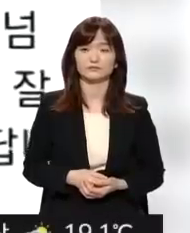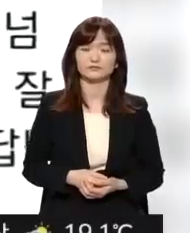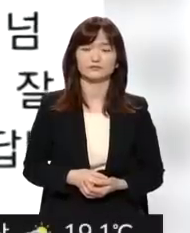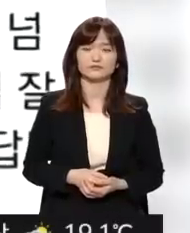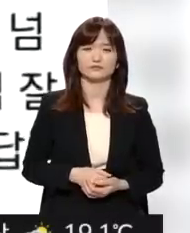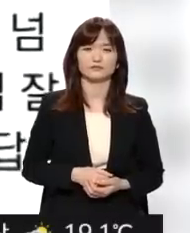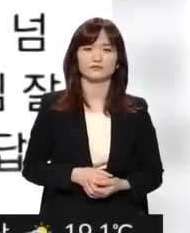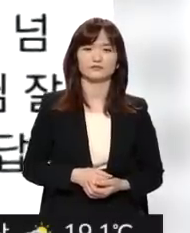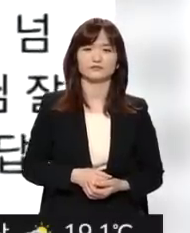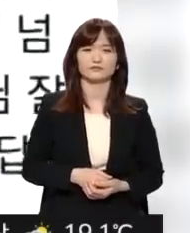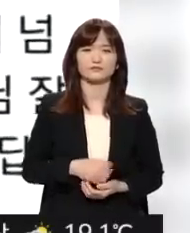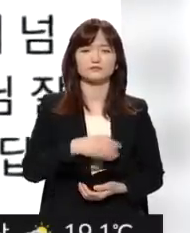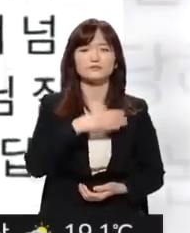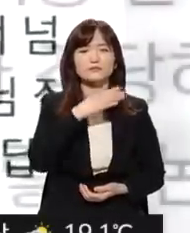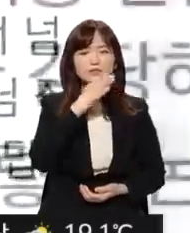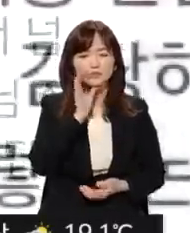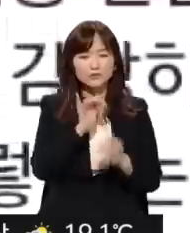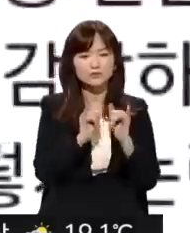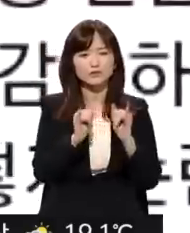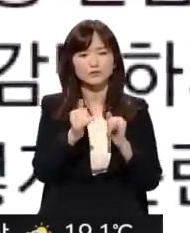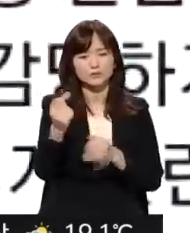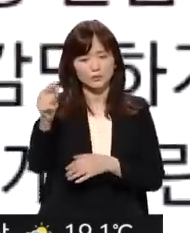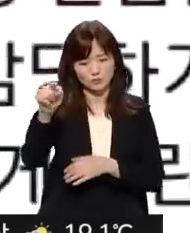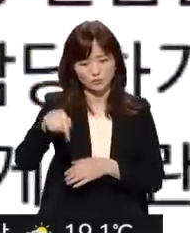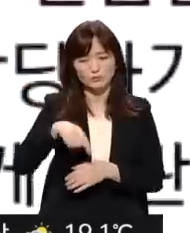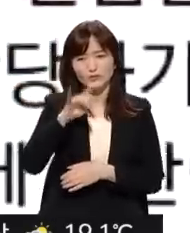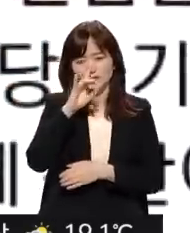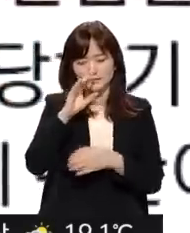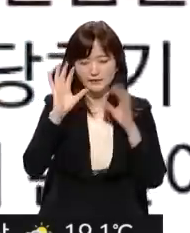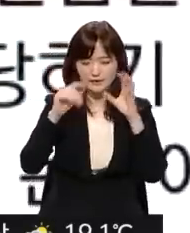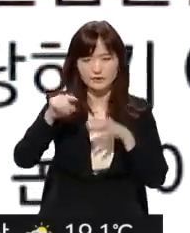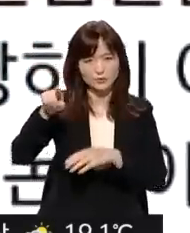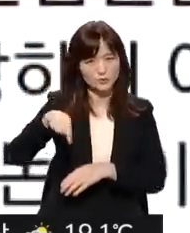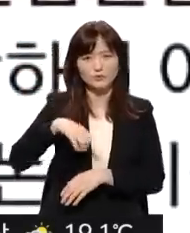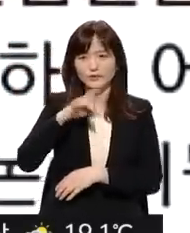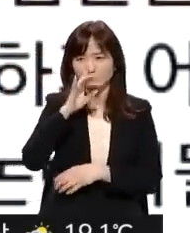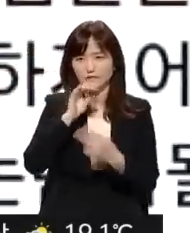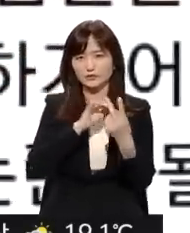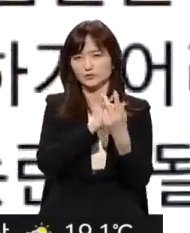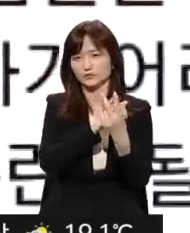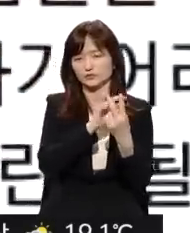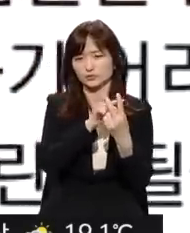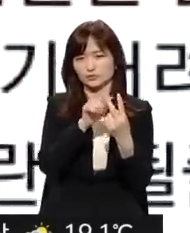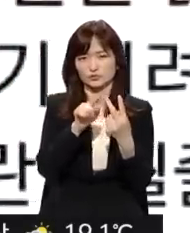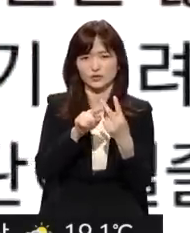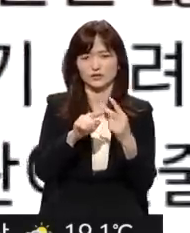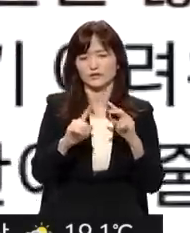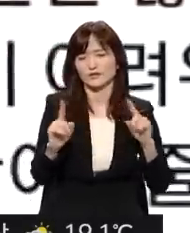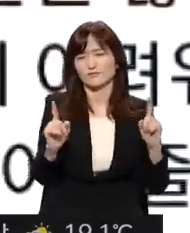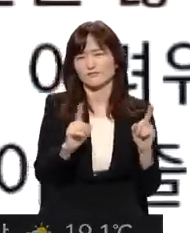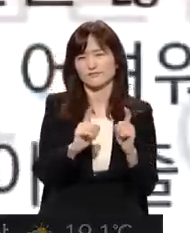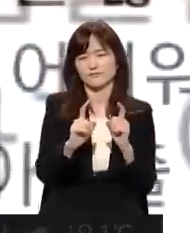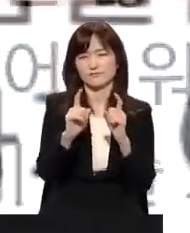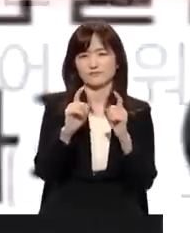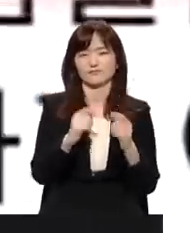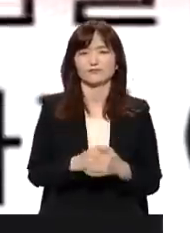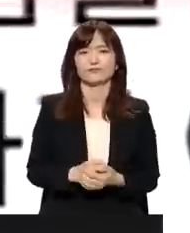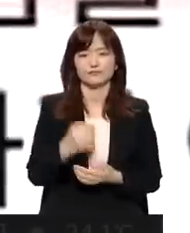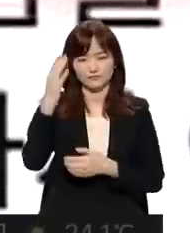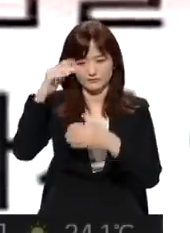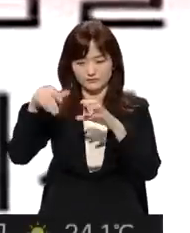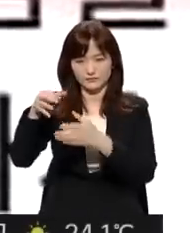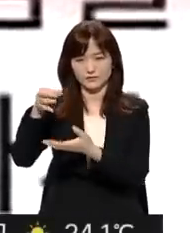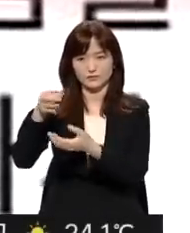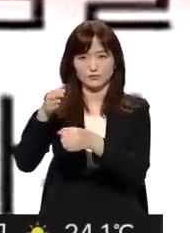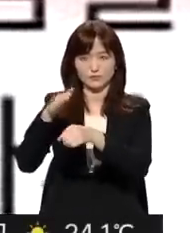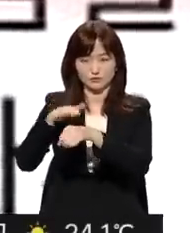말해서 어르신들 오면 안 돼, 노 키즈 존, 아이들 오면 안 돼 두 가지를 가지고 갑론을박이 굉장히 많이 일어났습니다. 아니 뭐 대한민국 자본주의 사회에서 내가